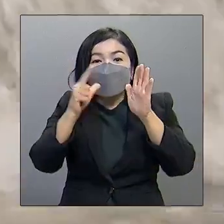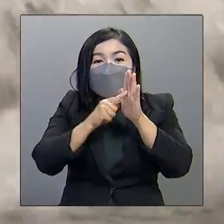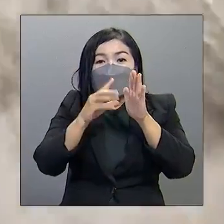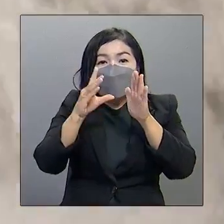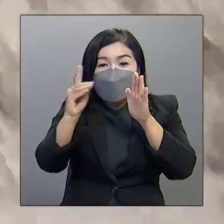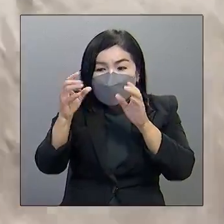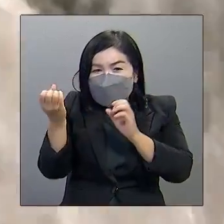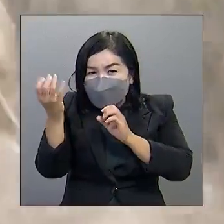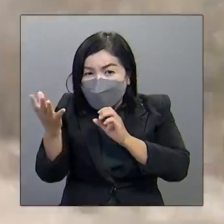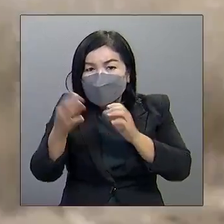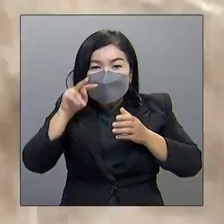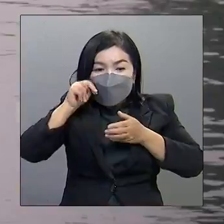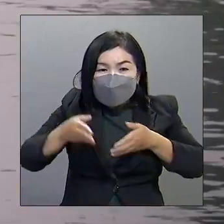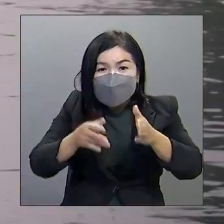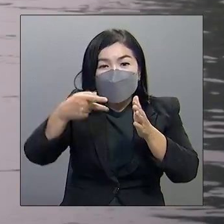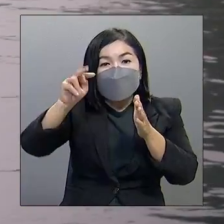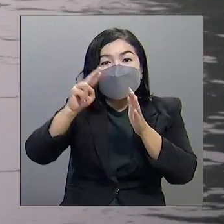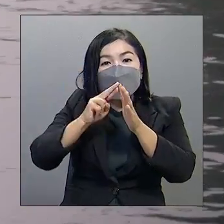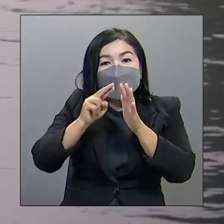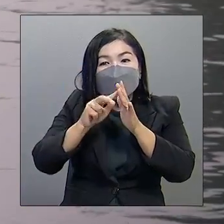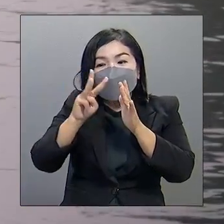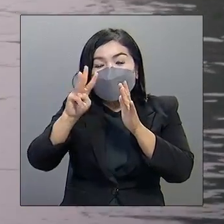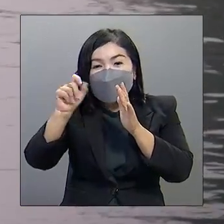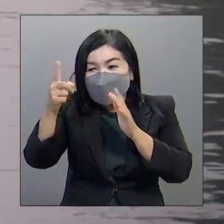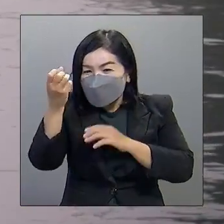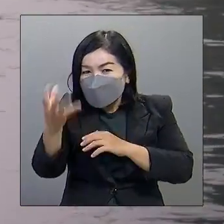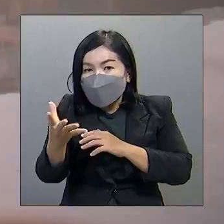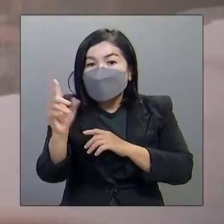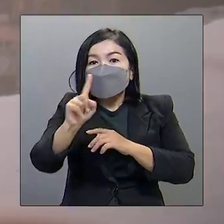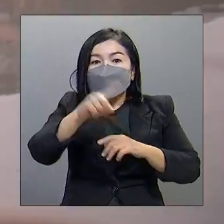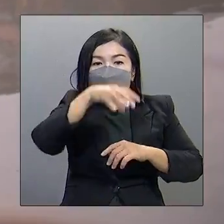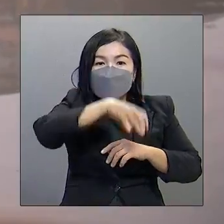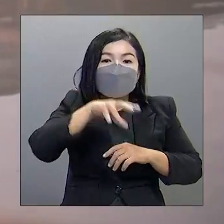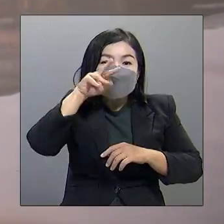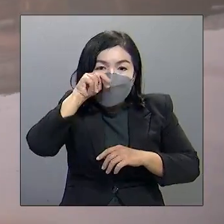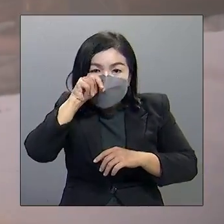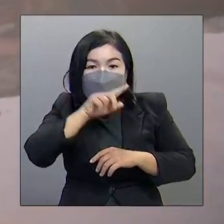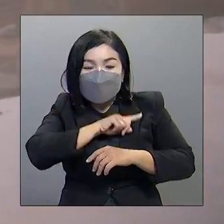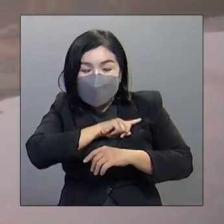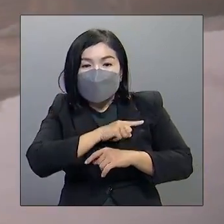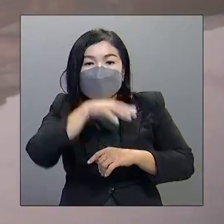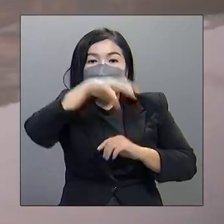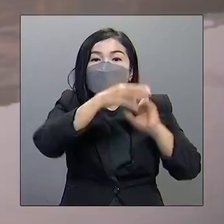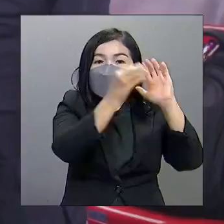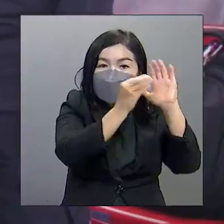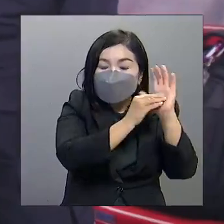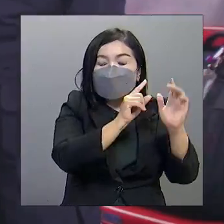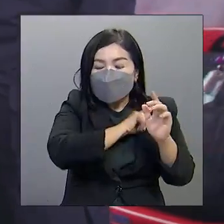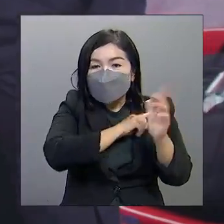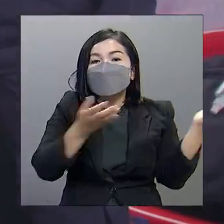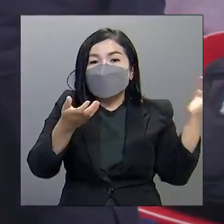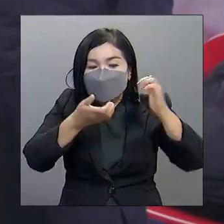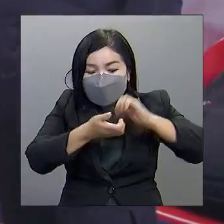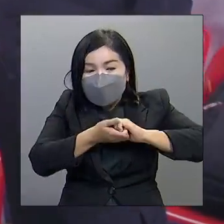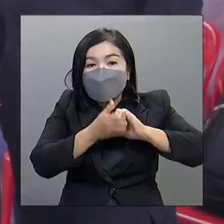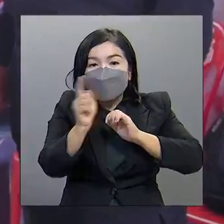ในคลองประเวศก็มีปริมาณมากนะครับสำนักการระบายน้ำของกทม.เนี่ยกับกรมชลประทานเนี่ยเขาก็ร่วมมือกันที่จะระบายน้ำนะครับจากคลองประเว